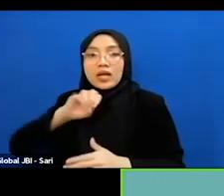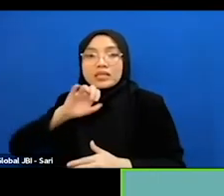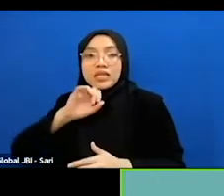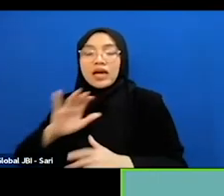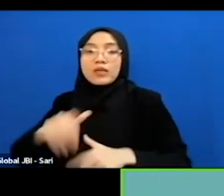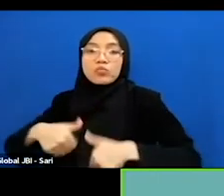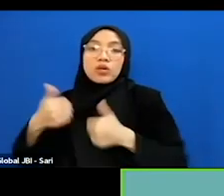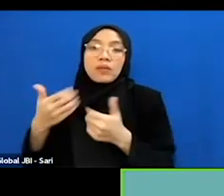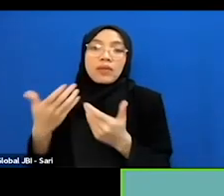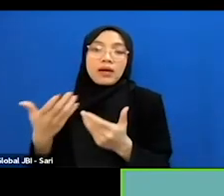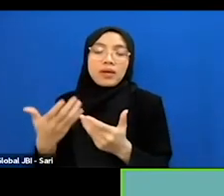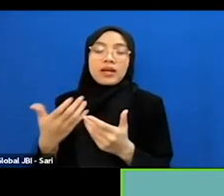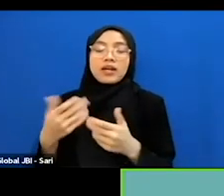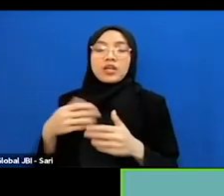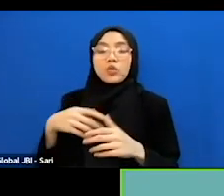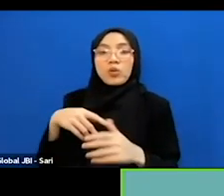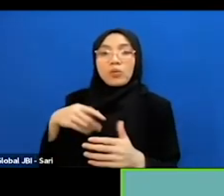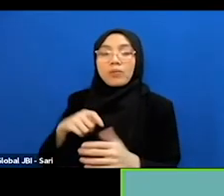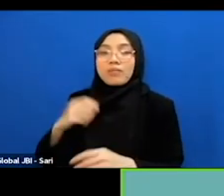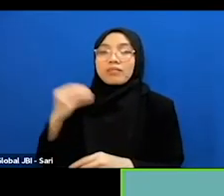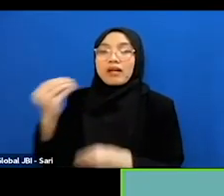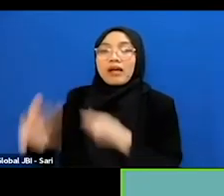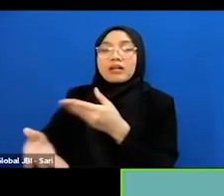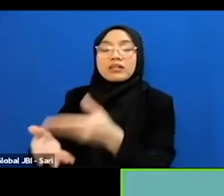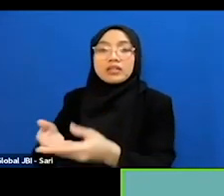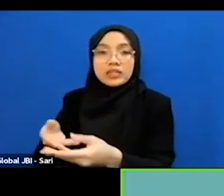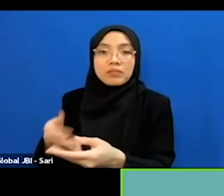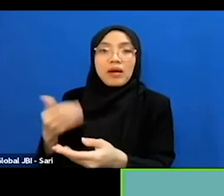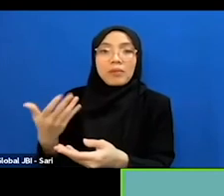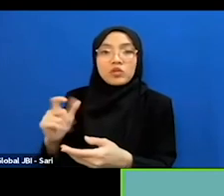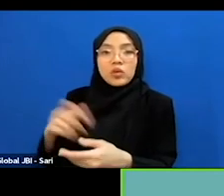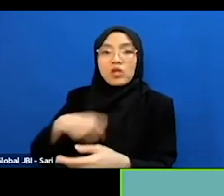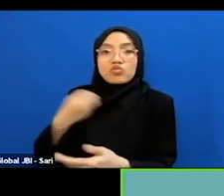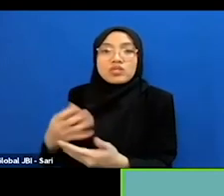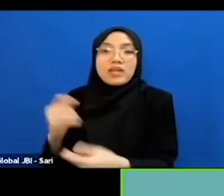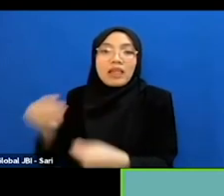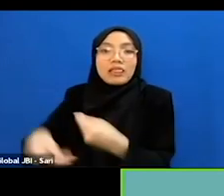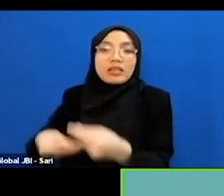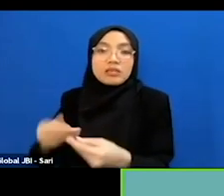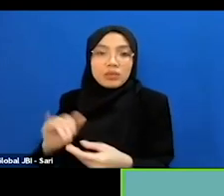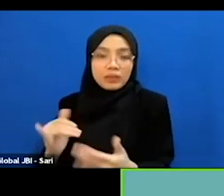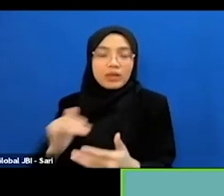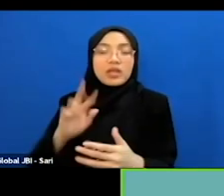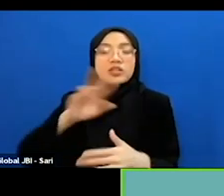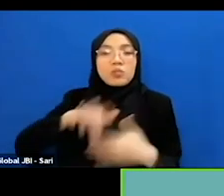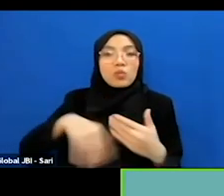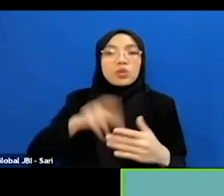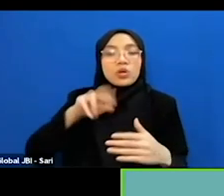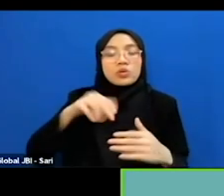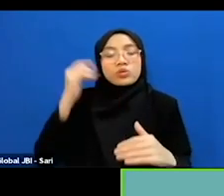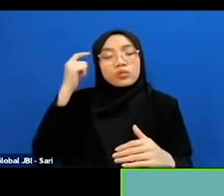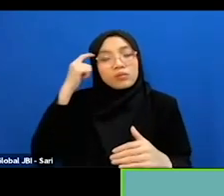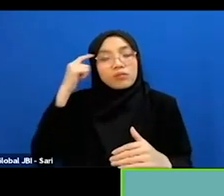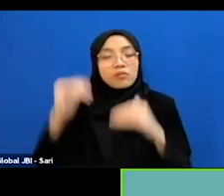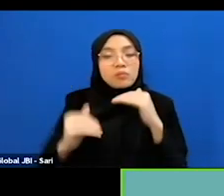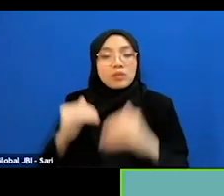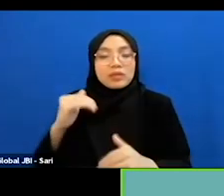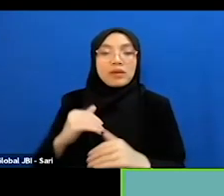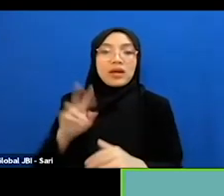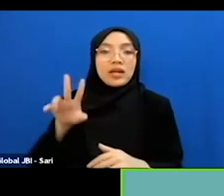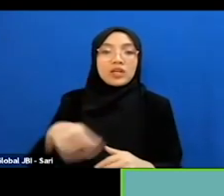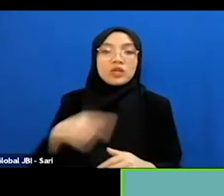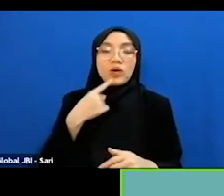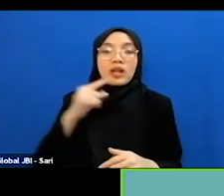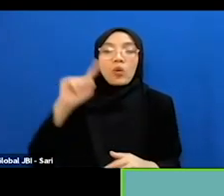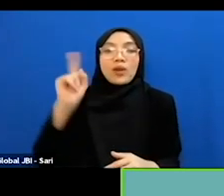pemulihan misalnya kompensasi kalau dirugikan memang perlu dipertimbangkan Bagaimana sesuai brainwashing ini terutama terkait dengan kewajiban